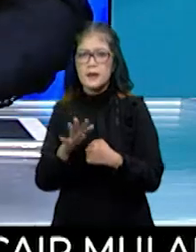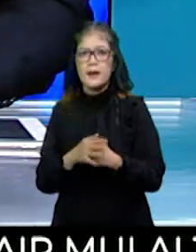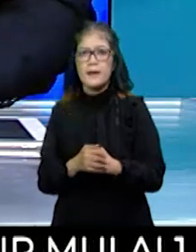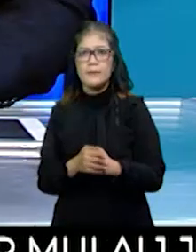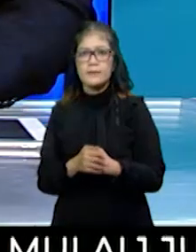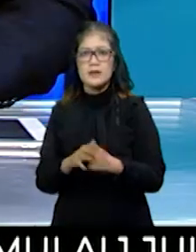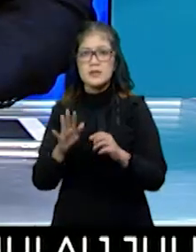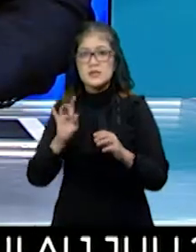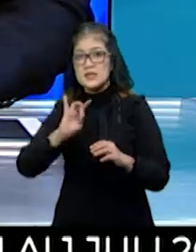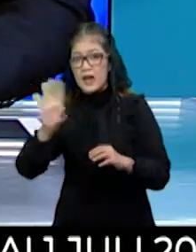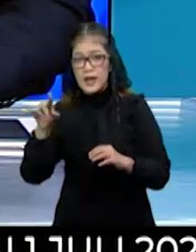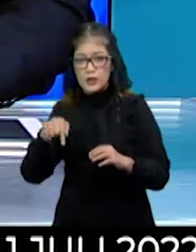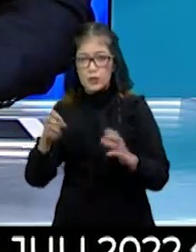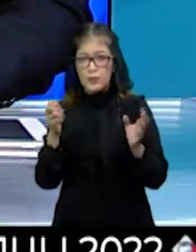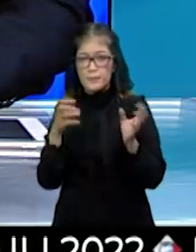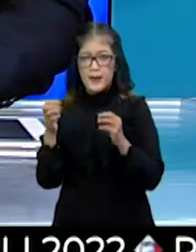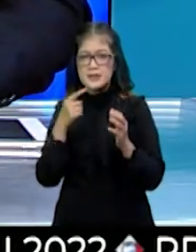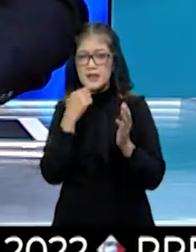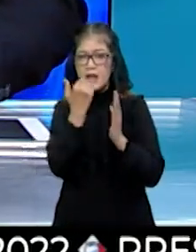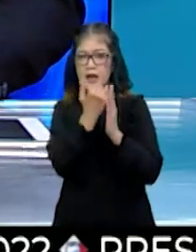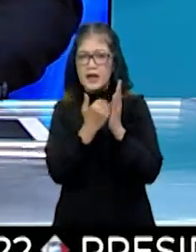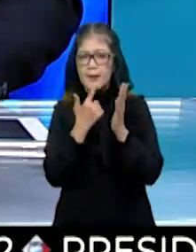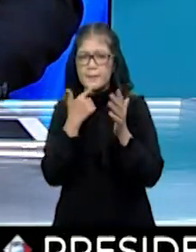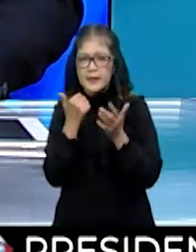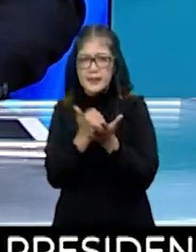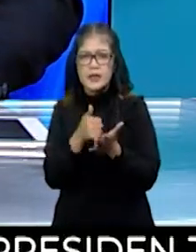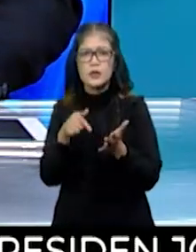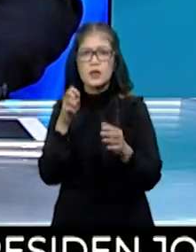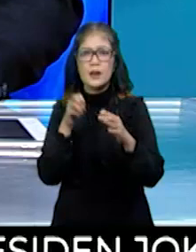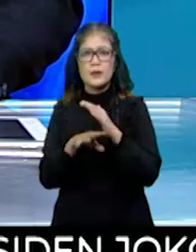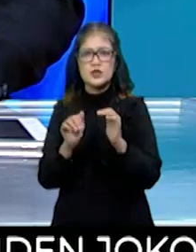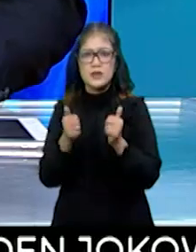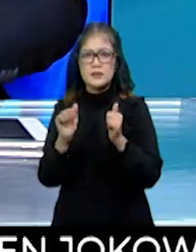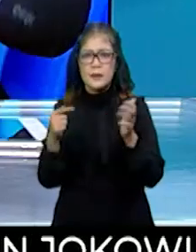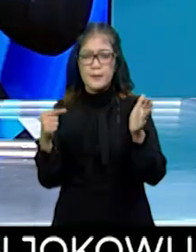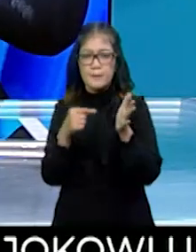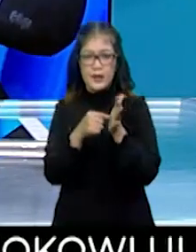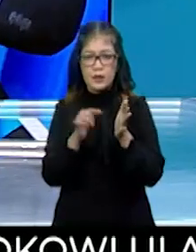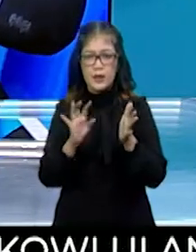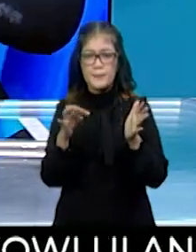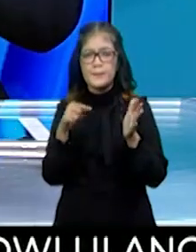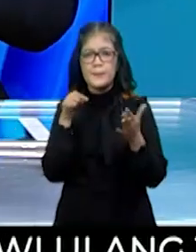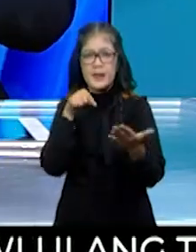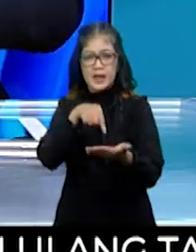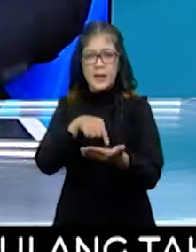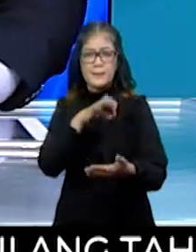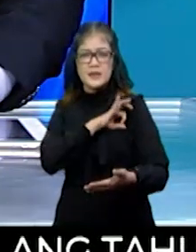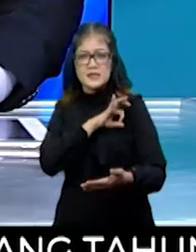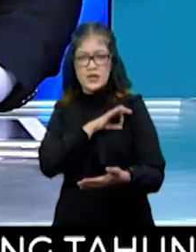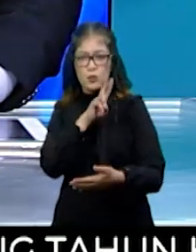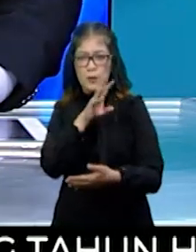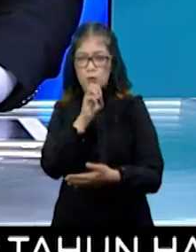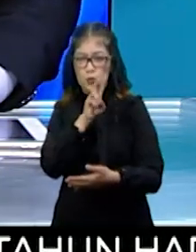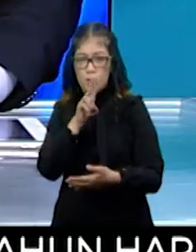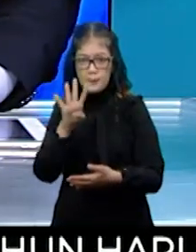ia tidak hanya membahas sejumlah agenda penting termasuk persiapan jelang pemilu dan pilpres 2024 dalam Rakernas PDIP juga merayakan